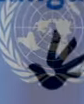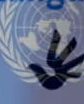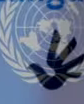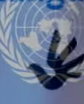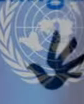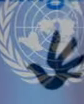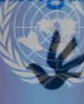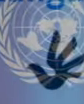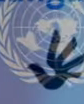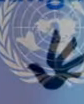Grazie. Grazie.